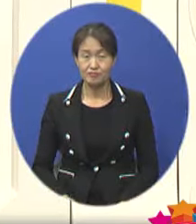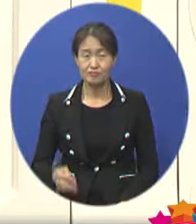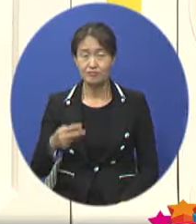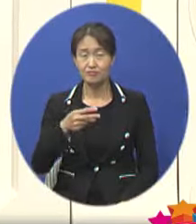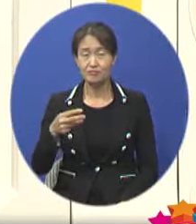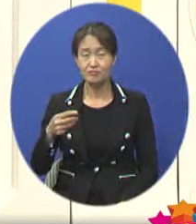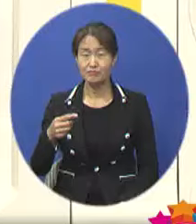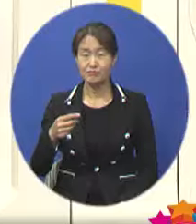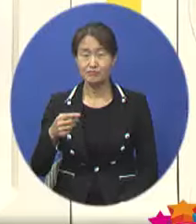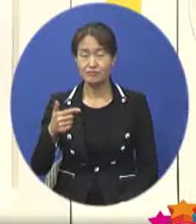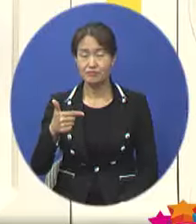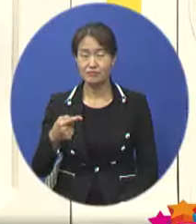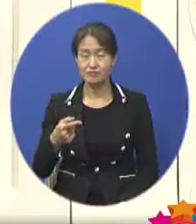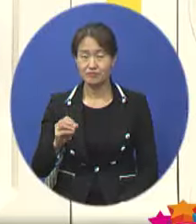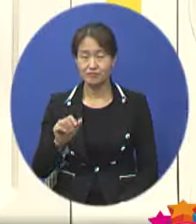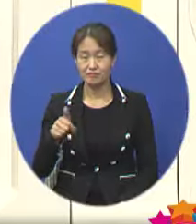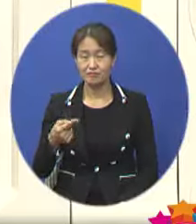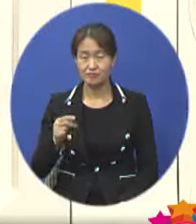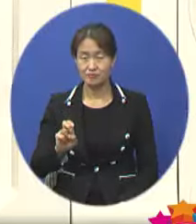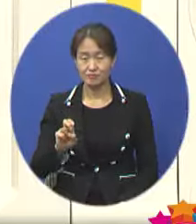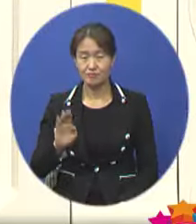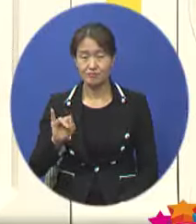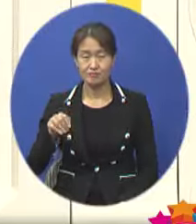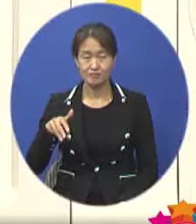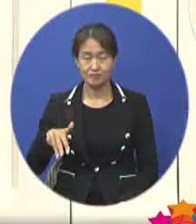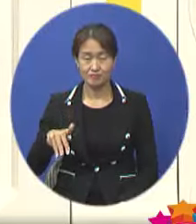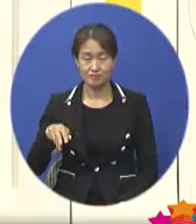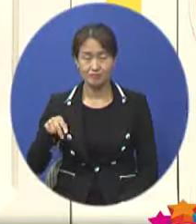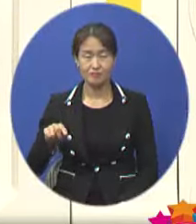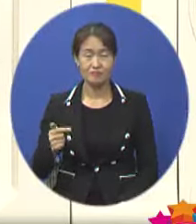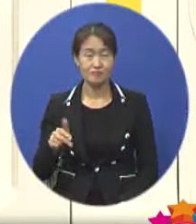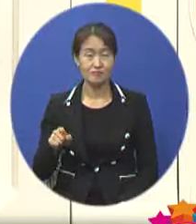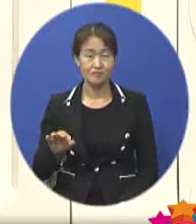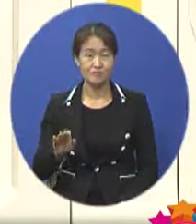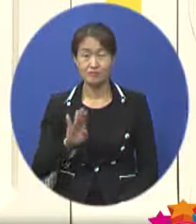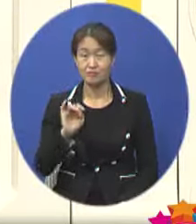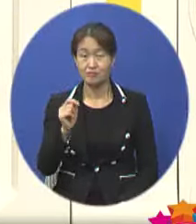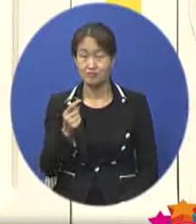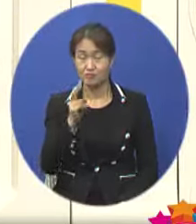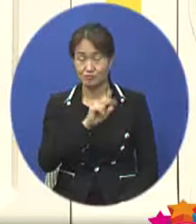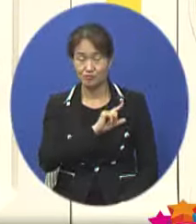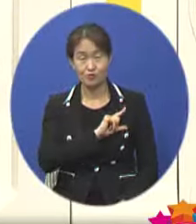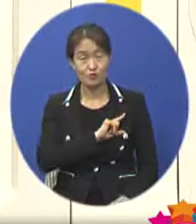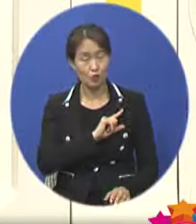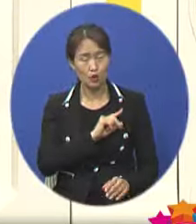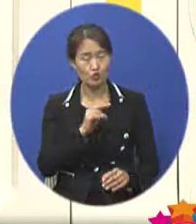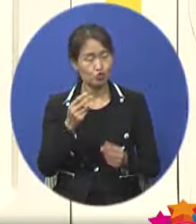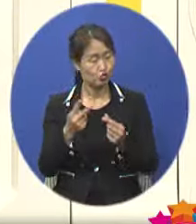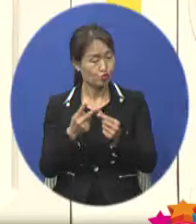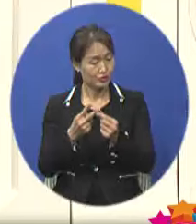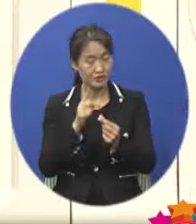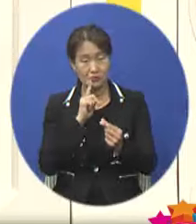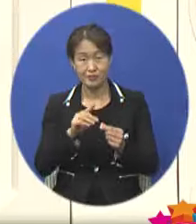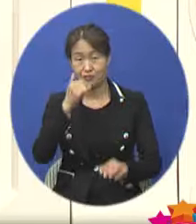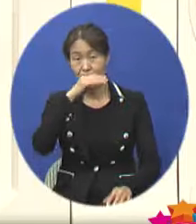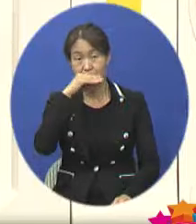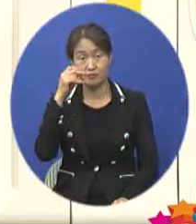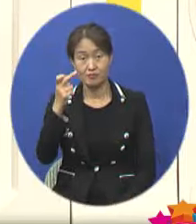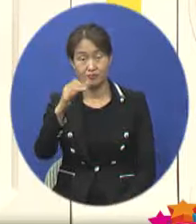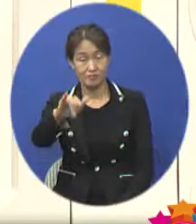순정입니다. 아, 능금빛 능금빛 순정. 야, 배우 충남... 선생님 노래 두 번째예요, 지금? 예, 그렇죠. 예. 예산에서 이렇게 전화 주셨네요.